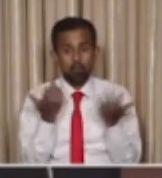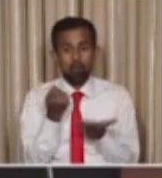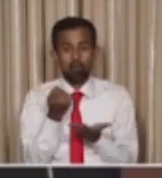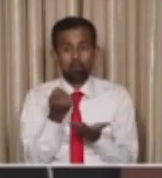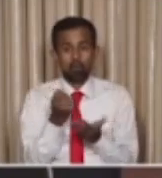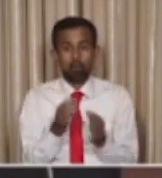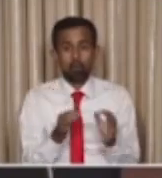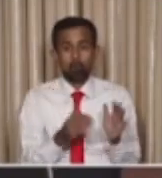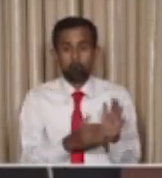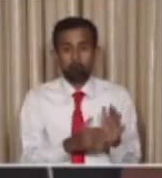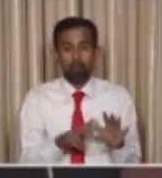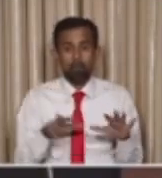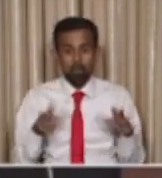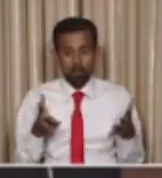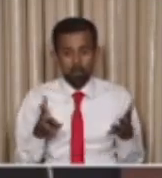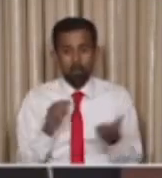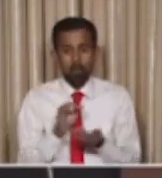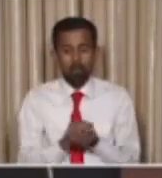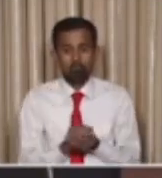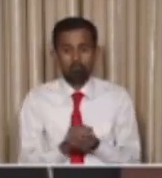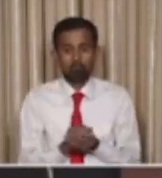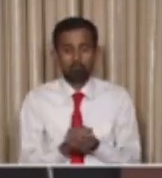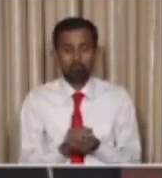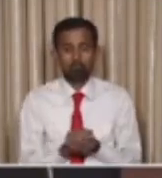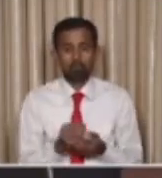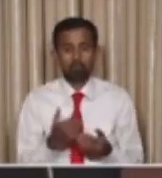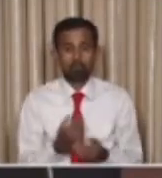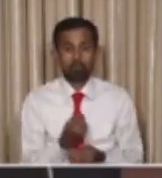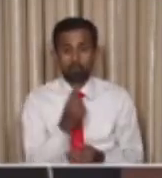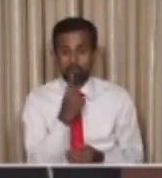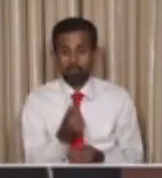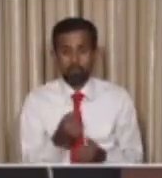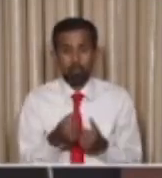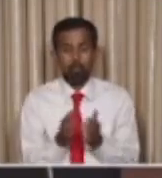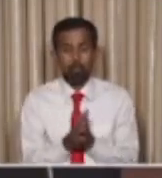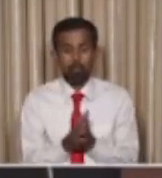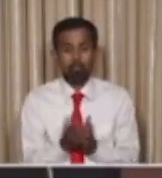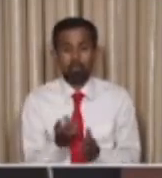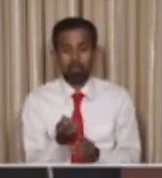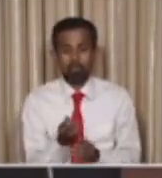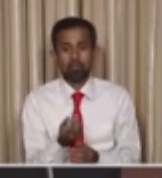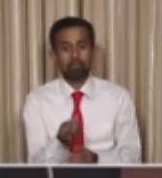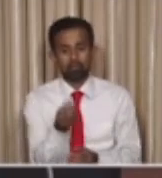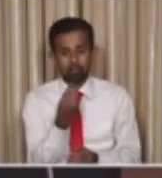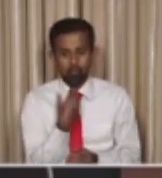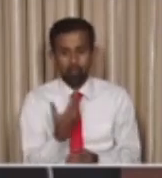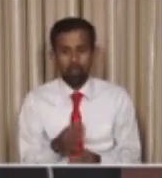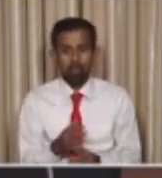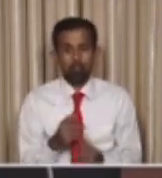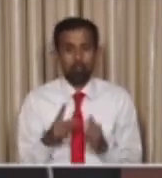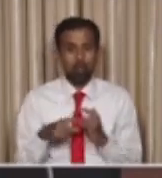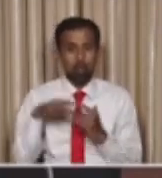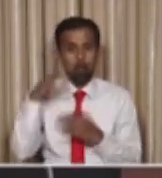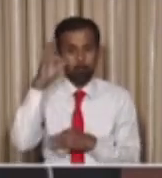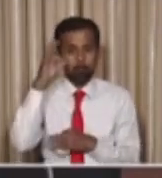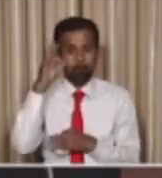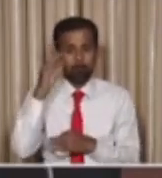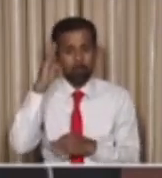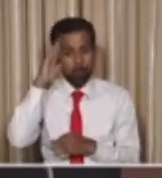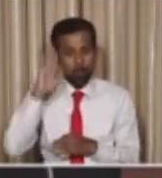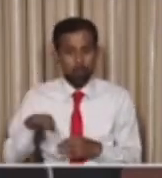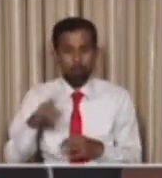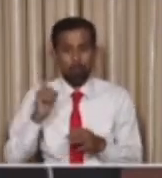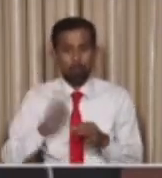අවුරුද්දකට බිලියන 800ක් තිබ්බා. අපි ඉල්ලන සෑම සතයක්ම අපිට දුන්නා. අපි විශ්වවිද්‍යාලවල ඩේවාසික